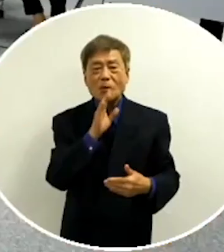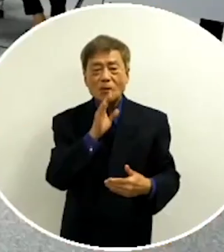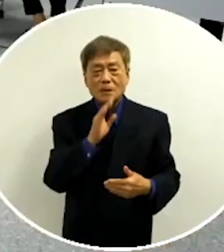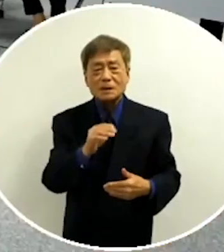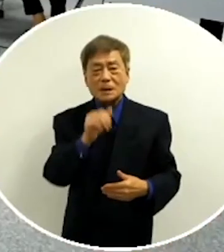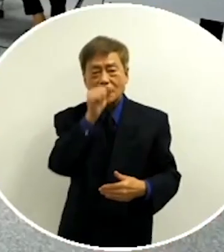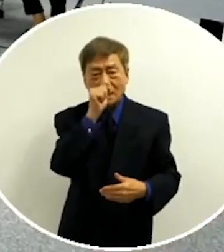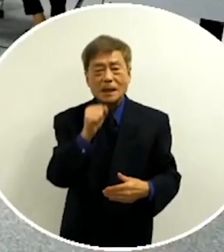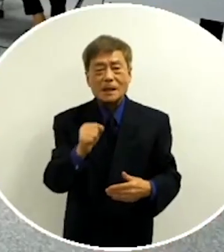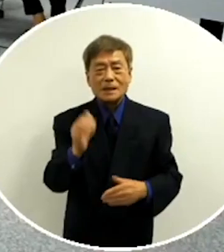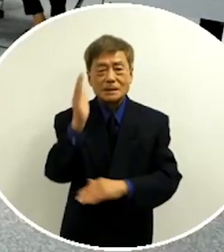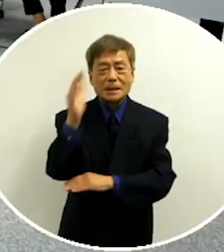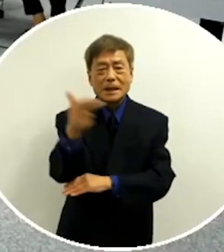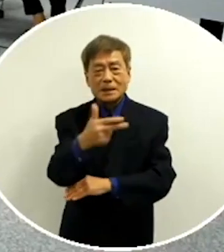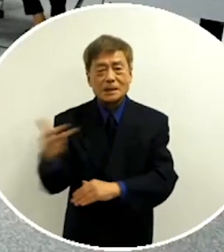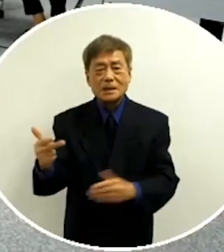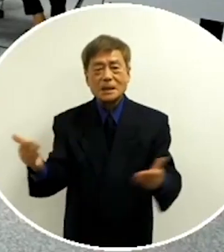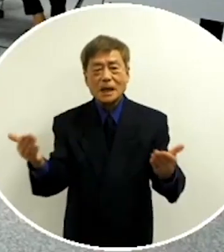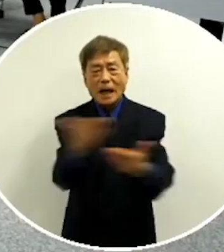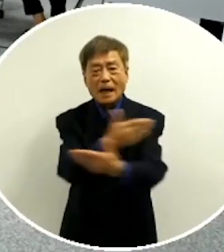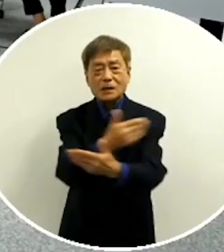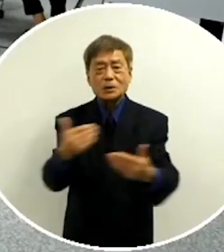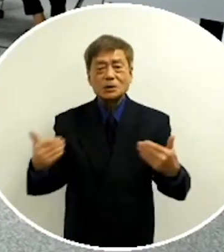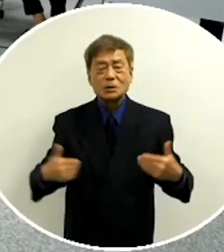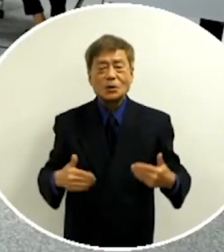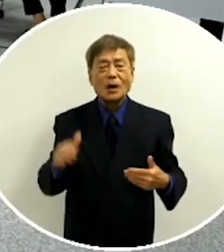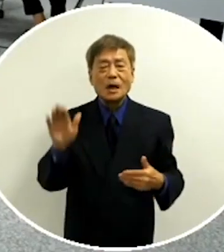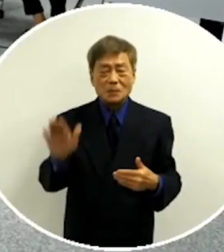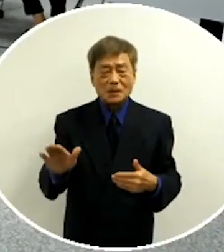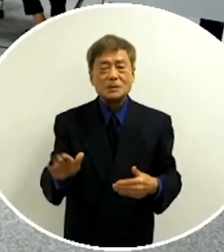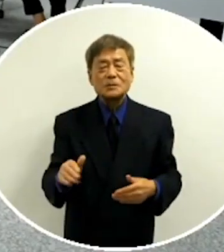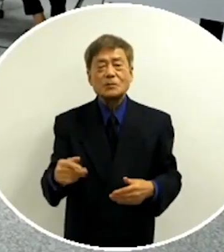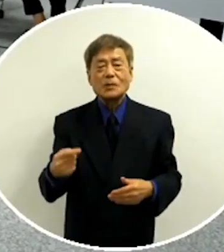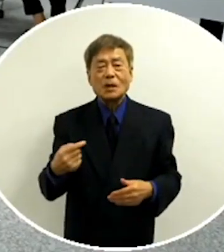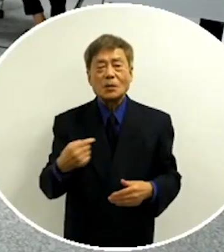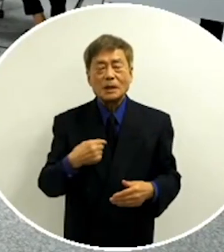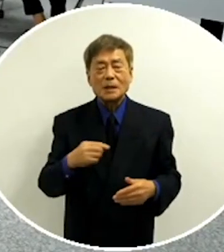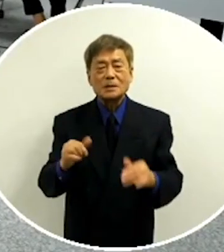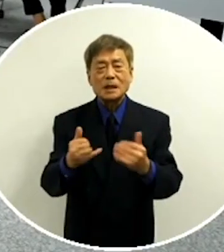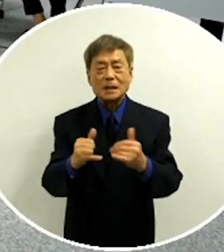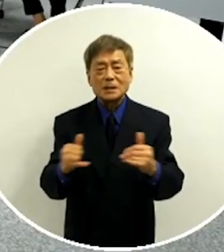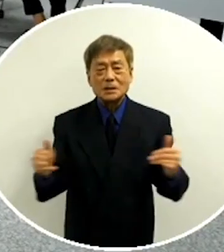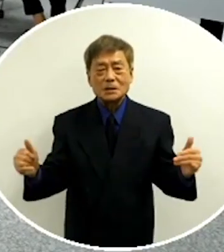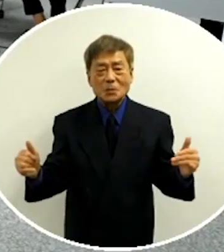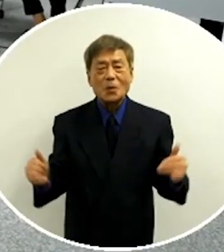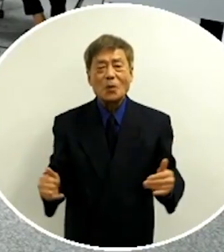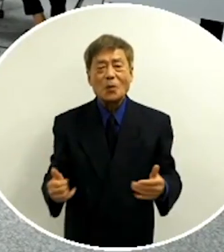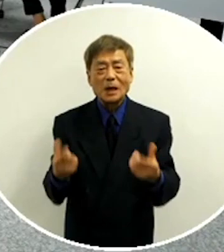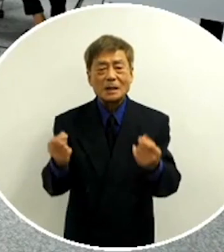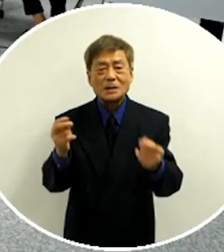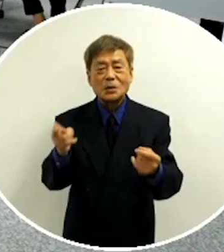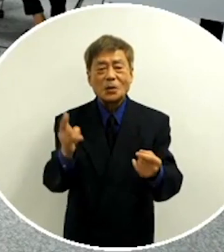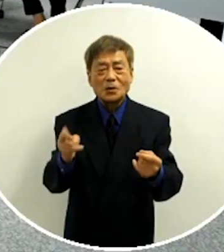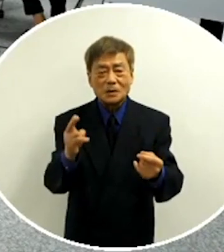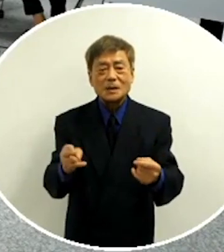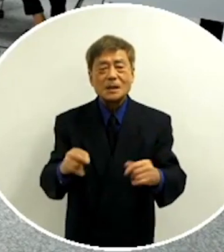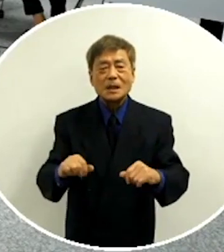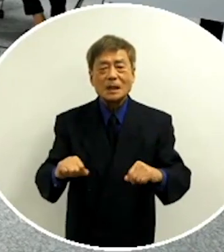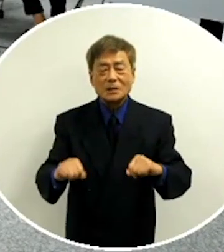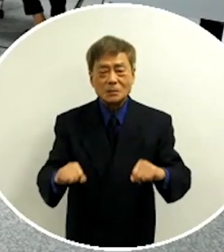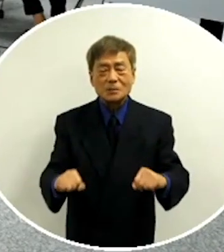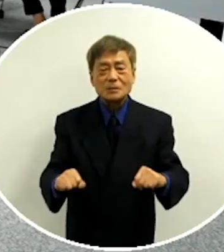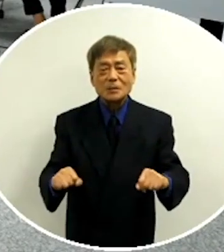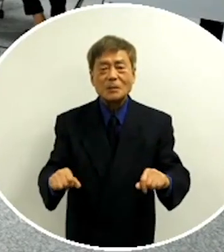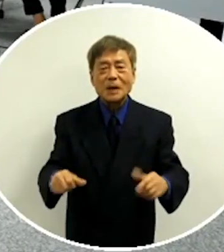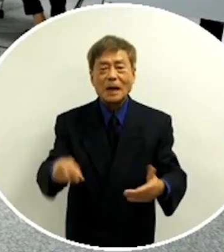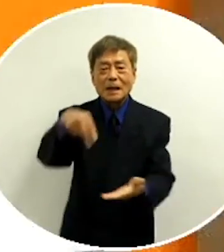ますということは私たちはその逆をいかなきゃいけないと思っているんですねやっぱり立憲